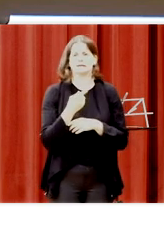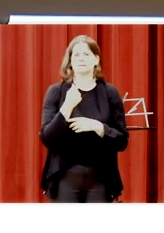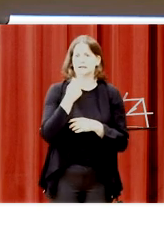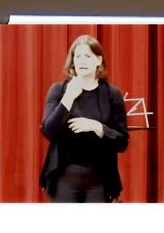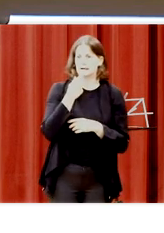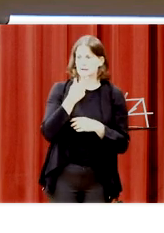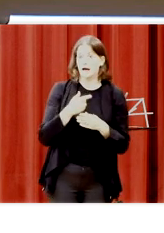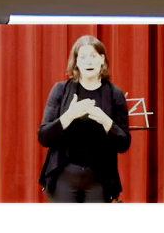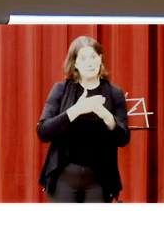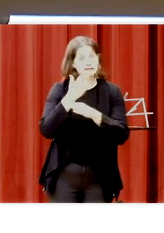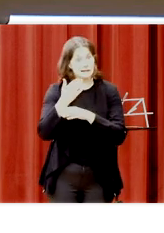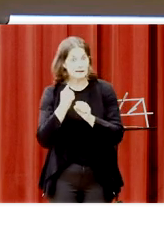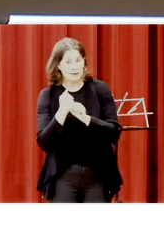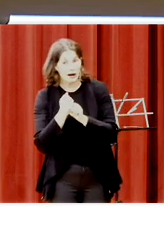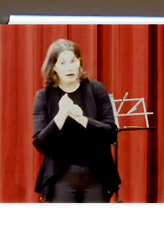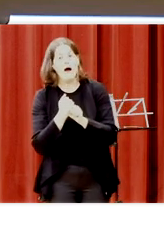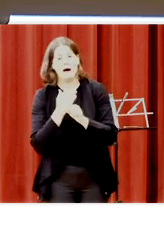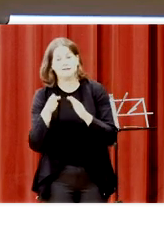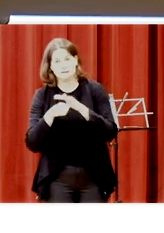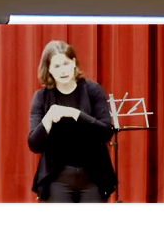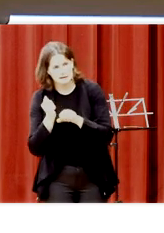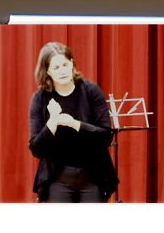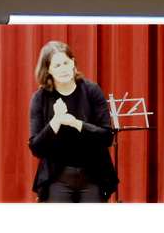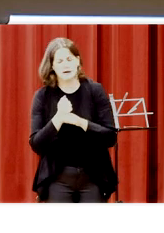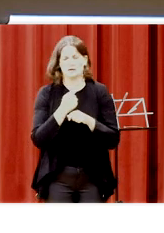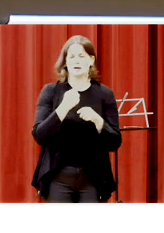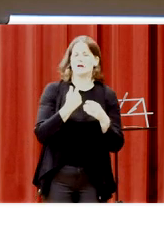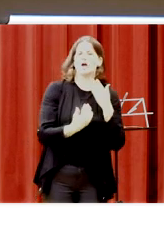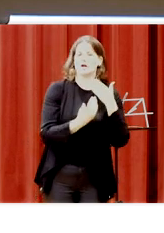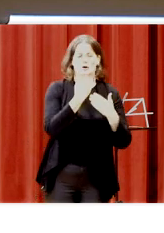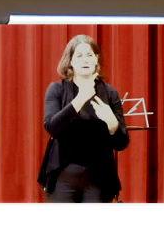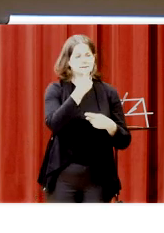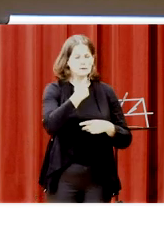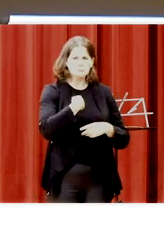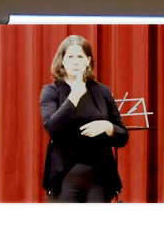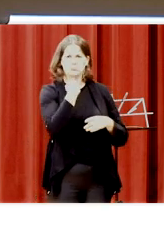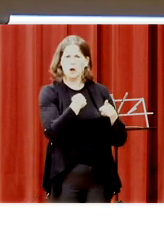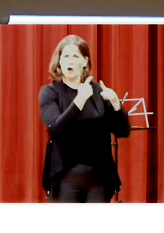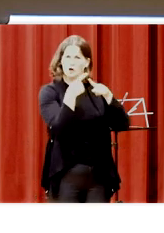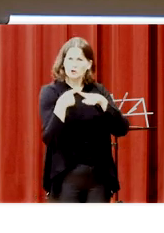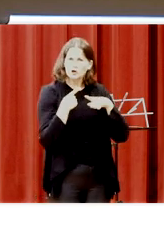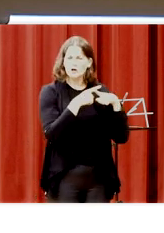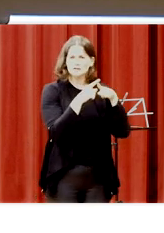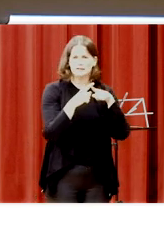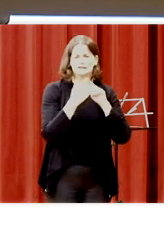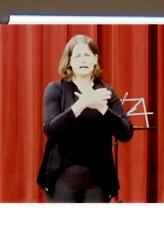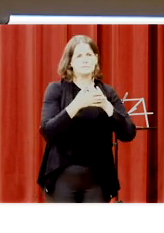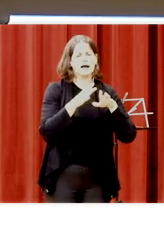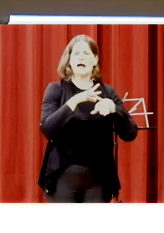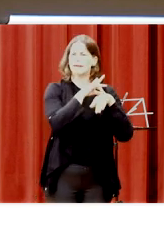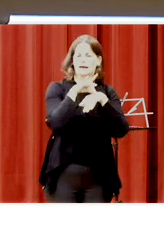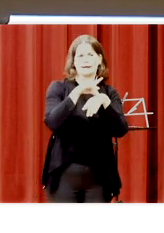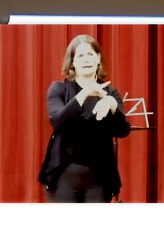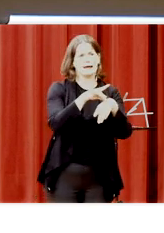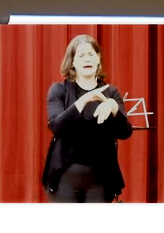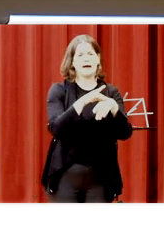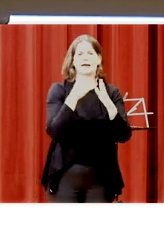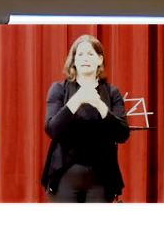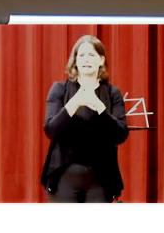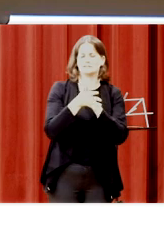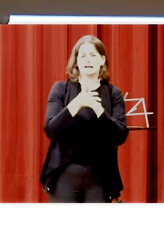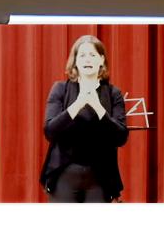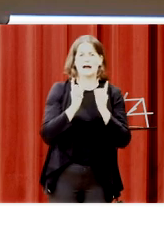guiar, a identificar el trànsit per la sensorització i t'ajuda moltíssim. I els cotxes cada vegada són elements de connectivitat